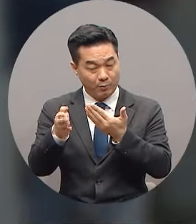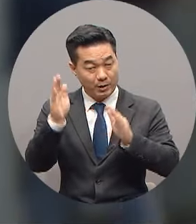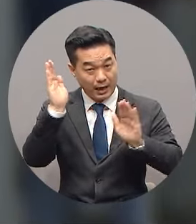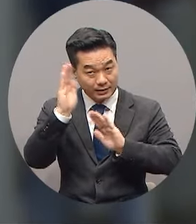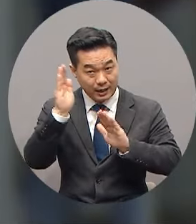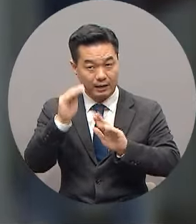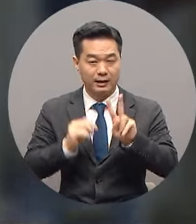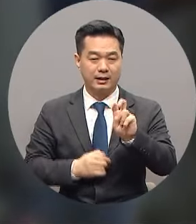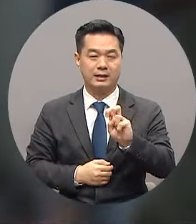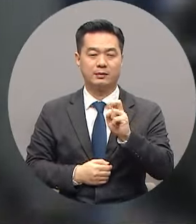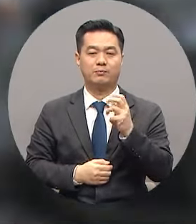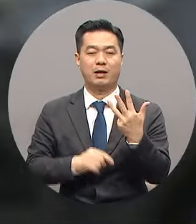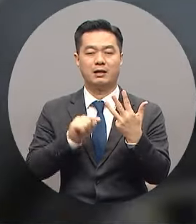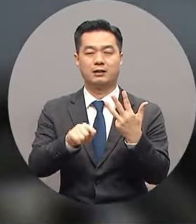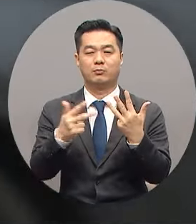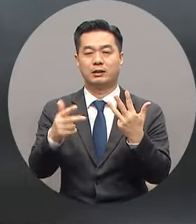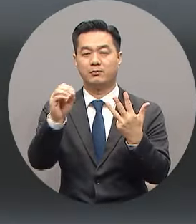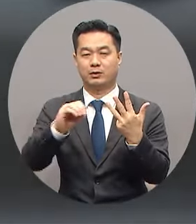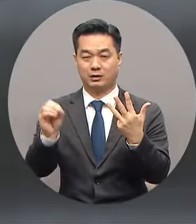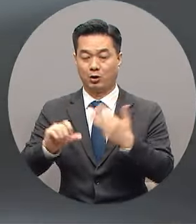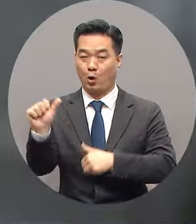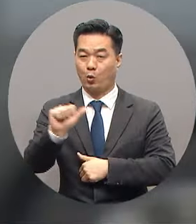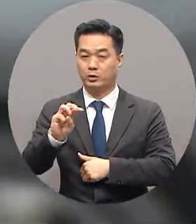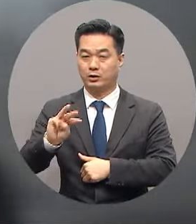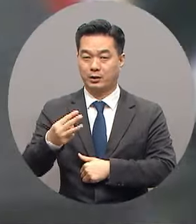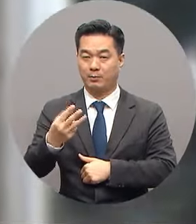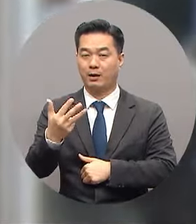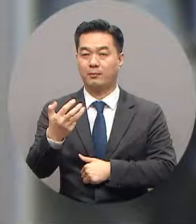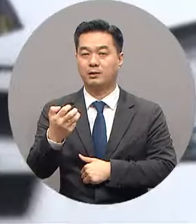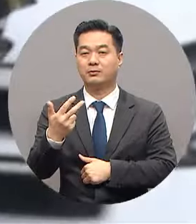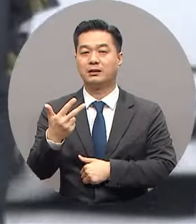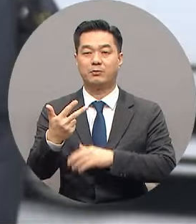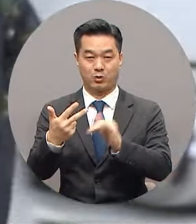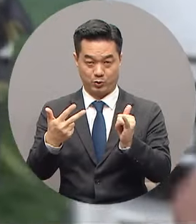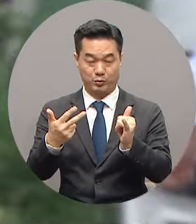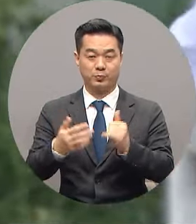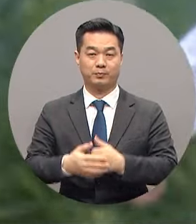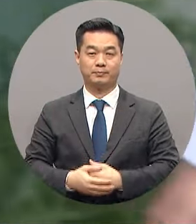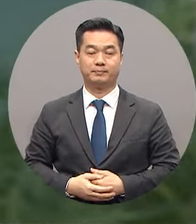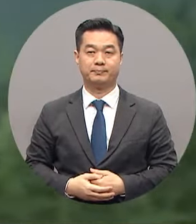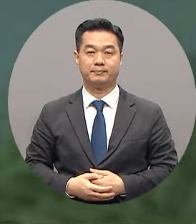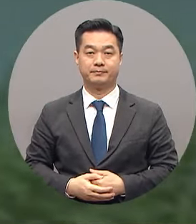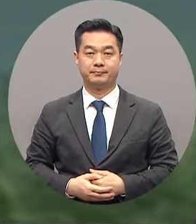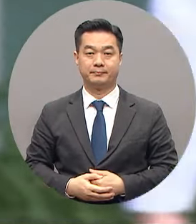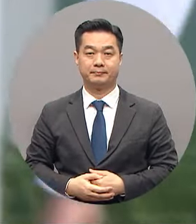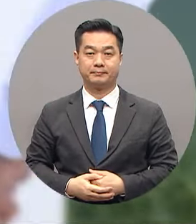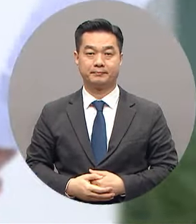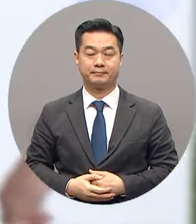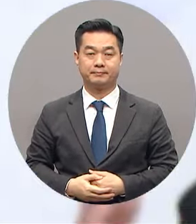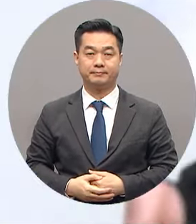재학생의 28.7%인 5,387명입니다. MBC 뉴스 지은수입니다.